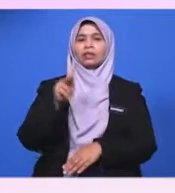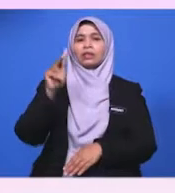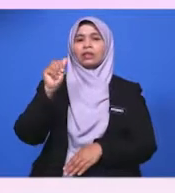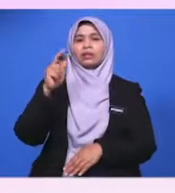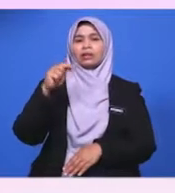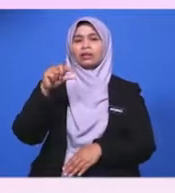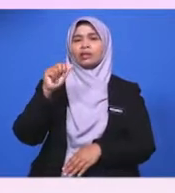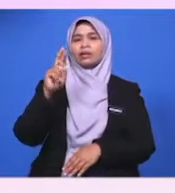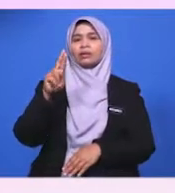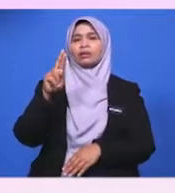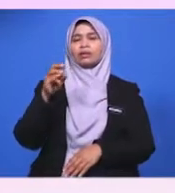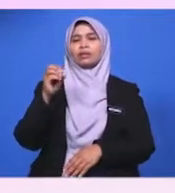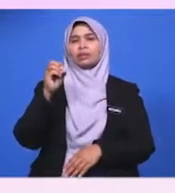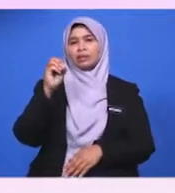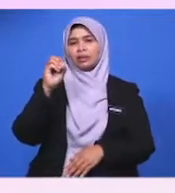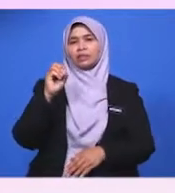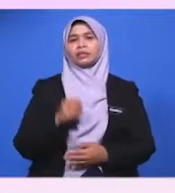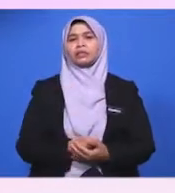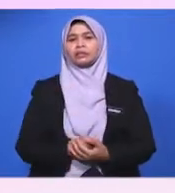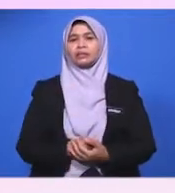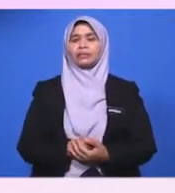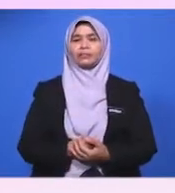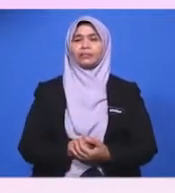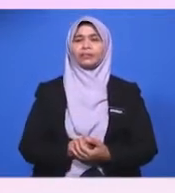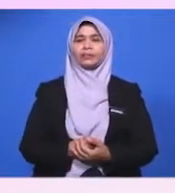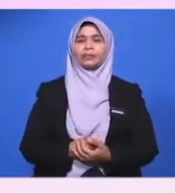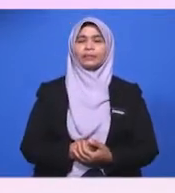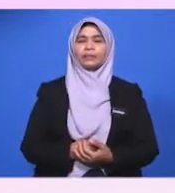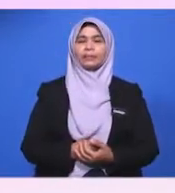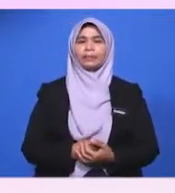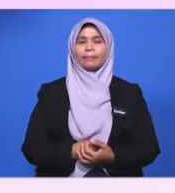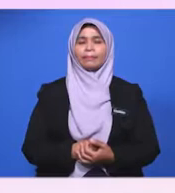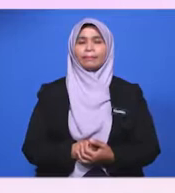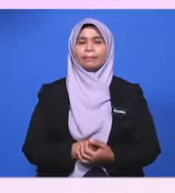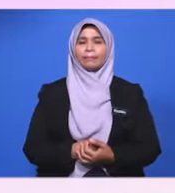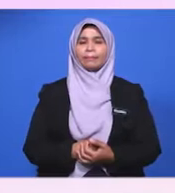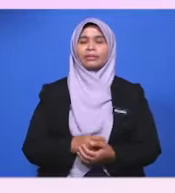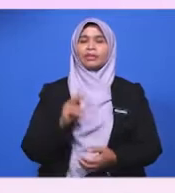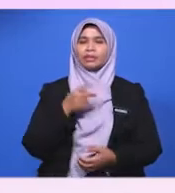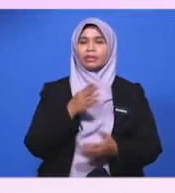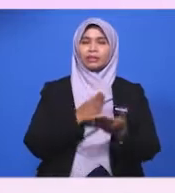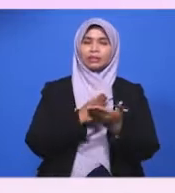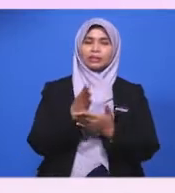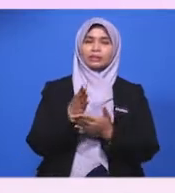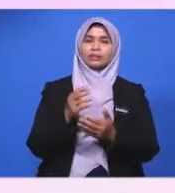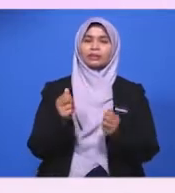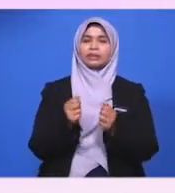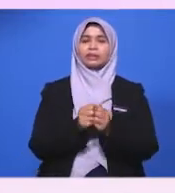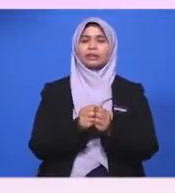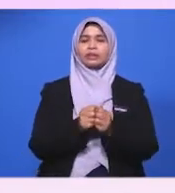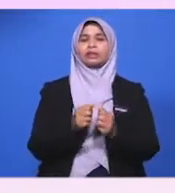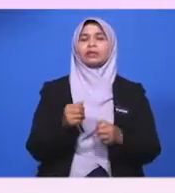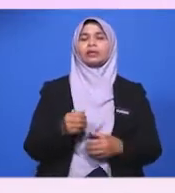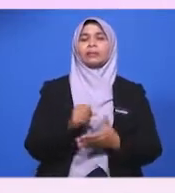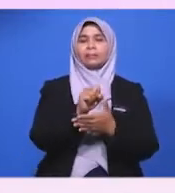Alam, Sandakan dan Tawau. Baiklah murid-murid, kita teruskan pula dengan